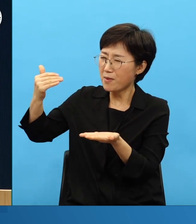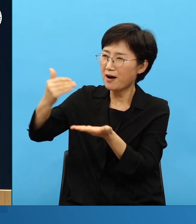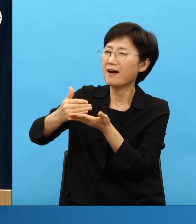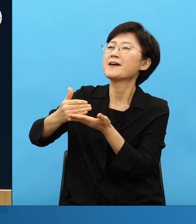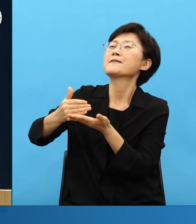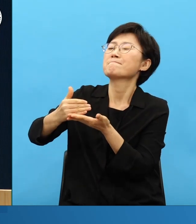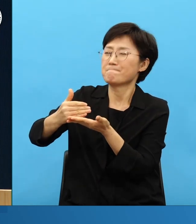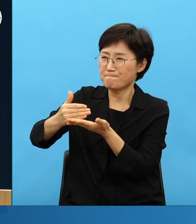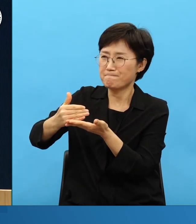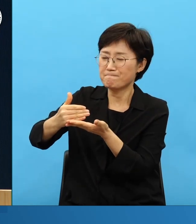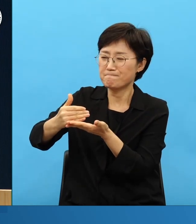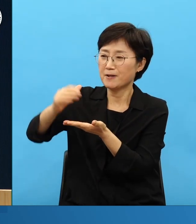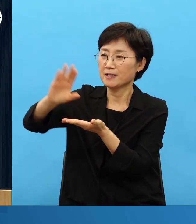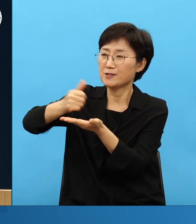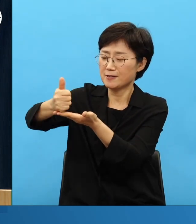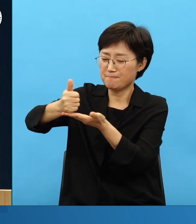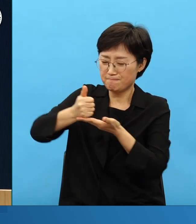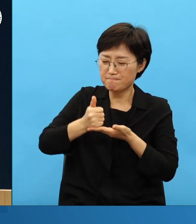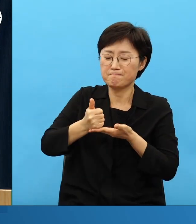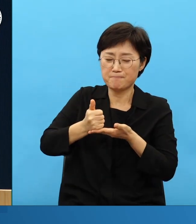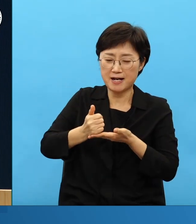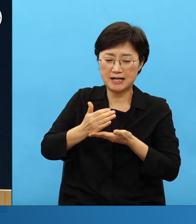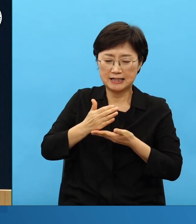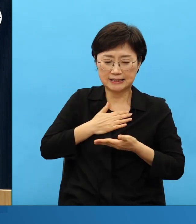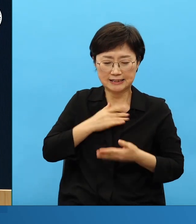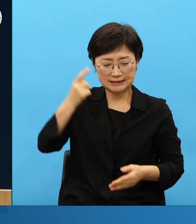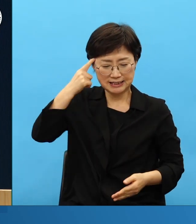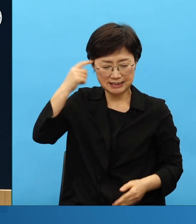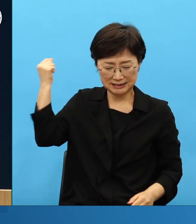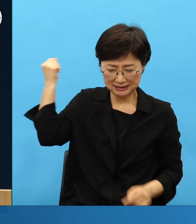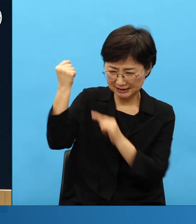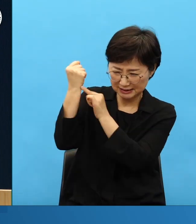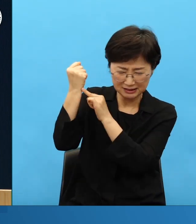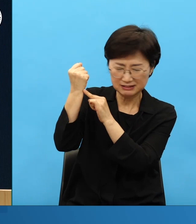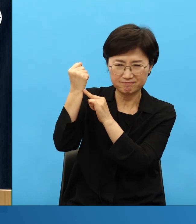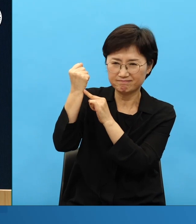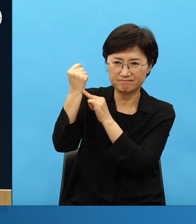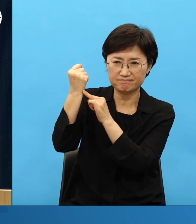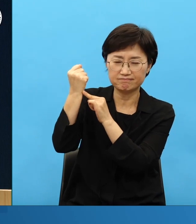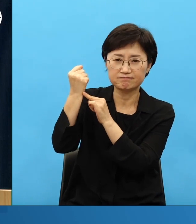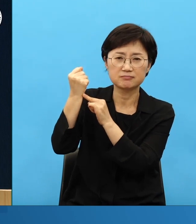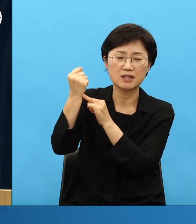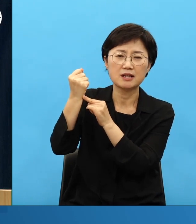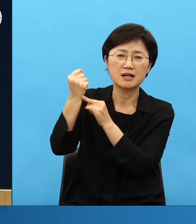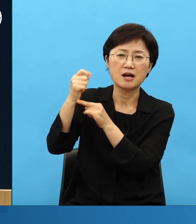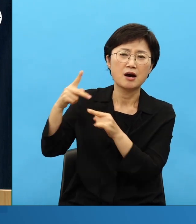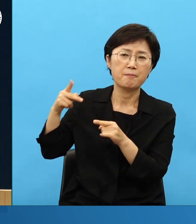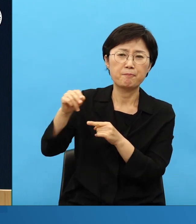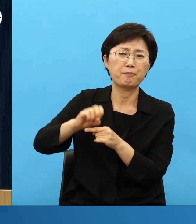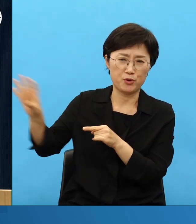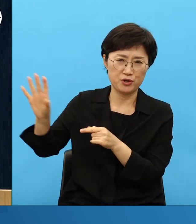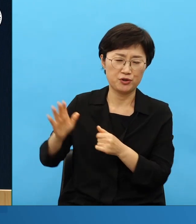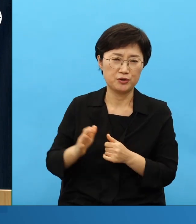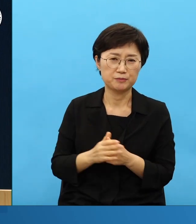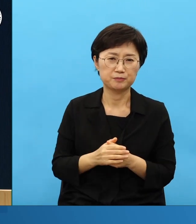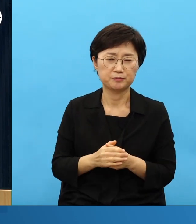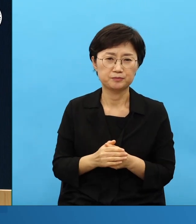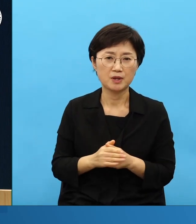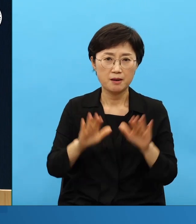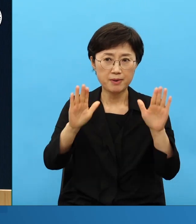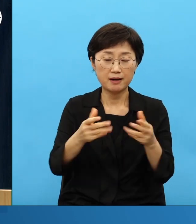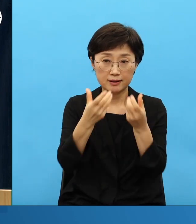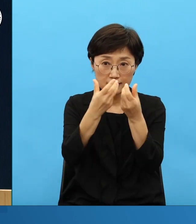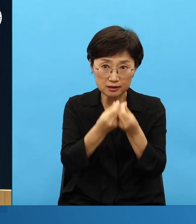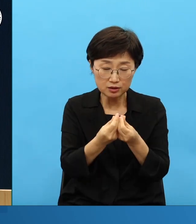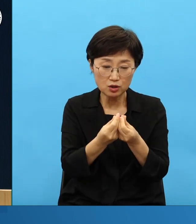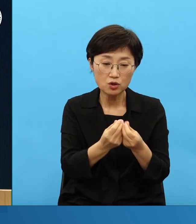realize how great the blessings we've received from 깨세요. God are and break free of our frames. 요셉, 나는 외로운 사람이